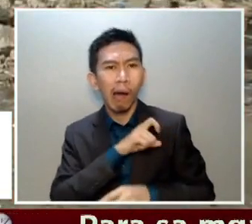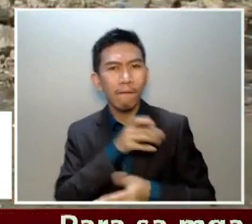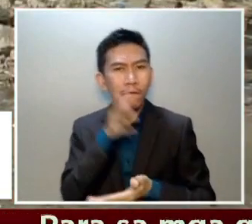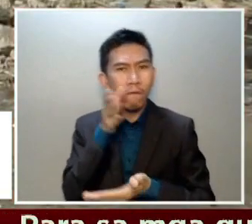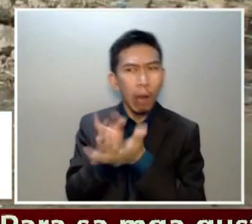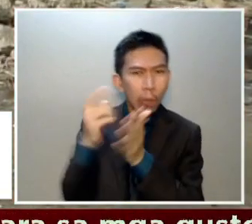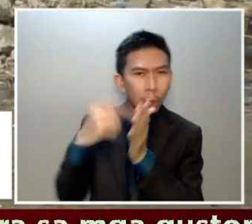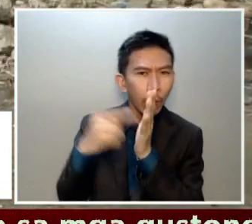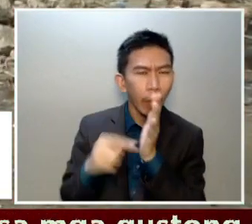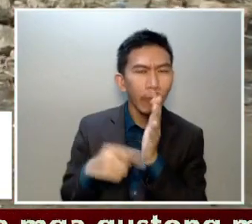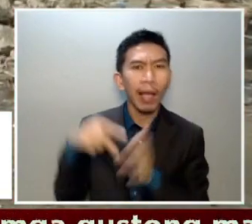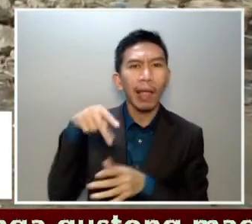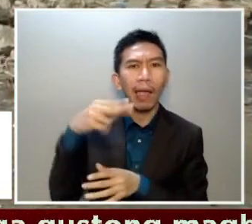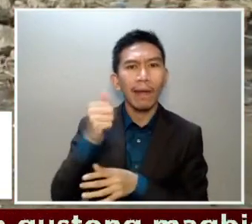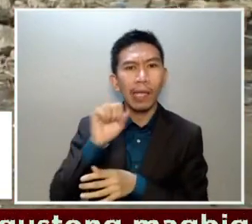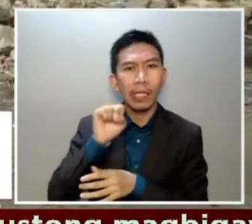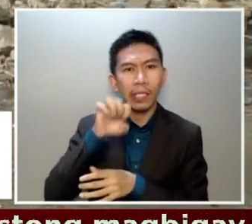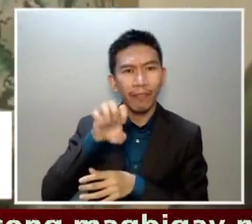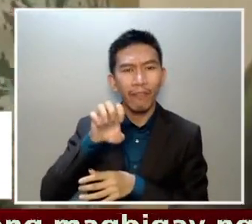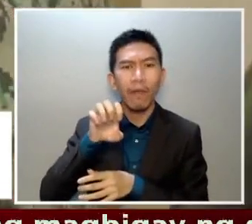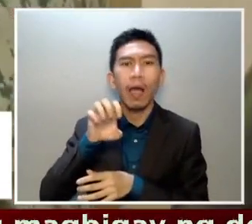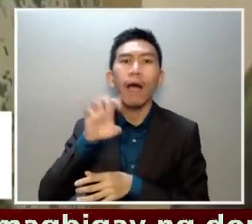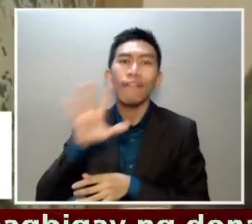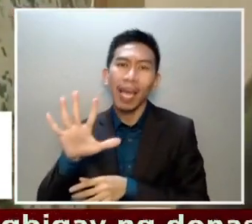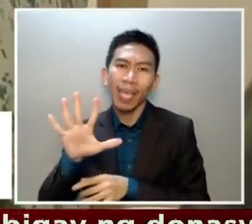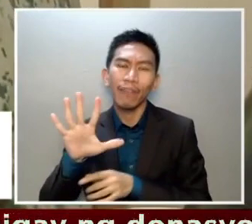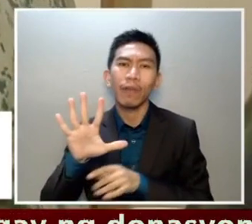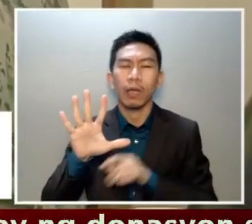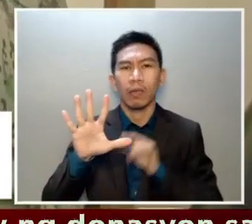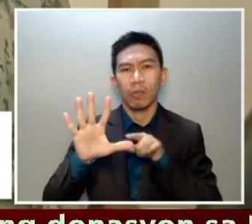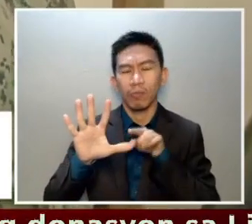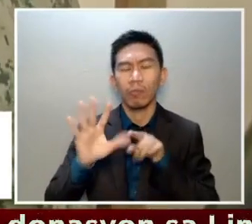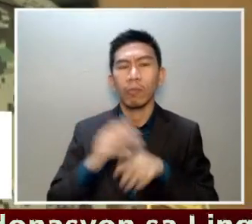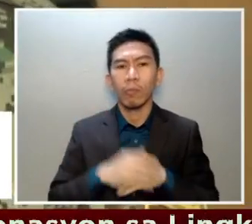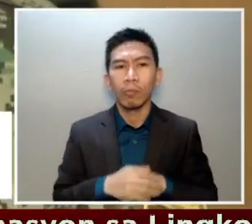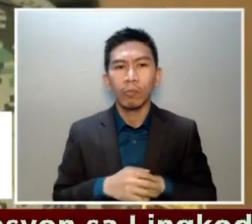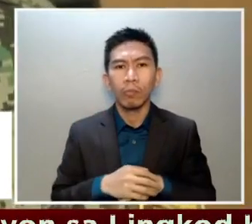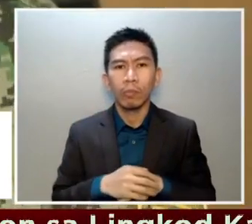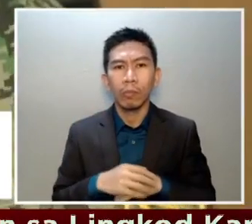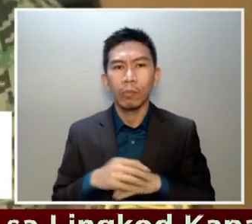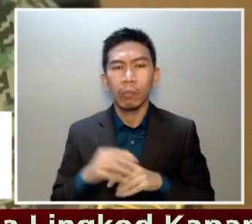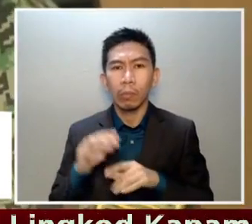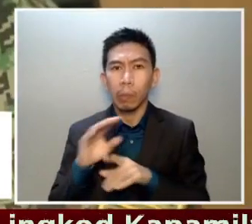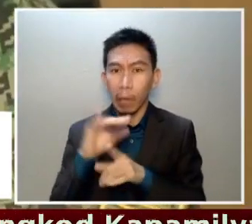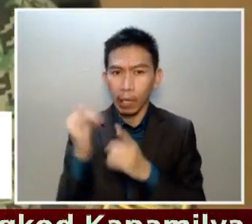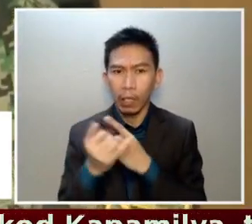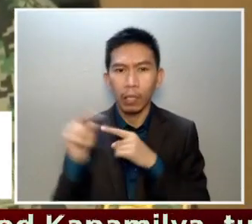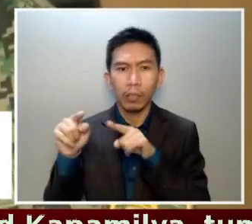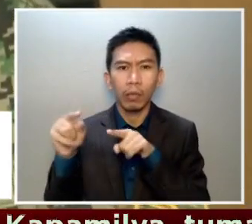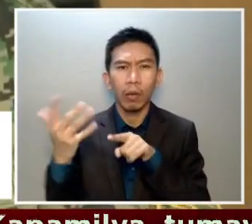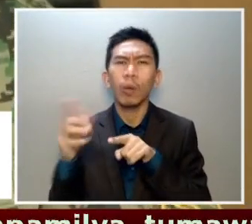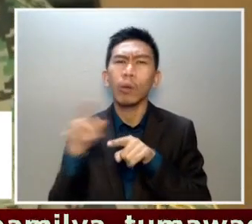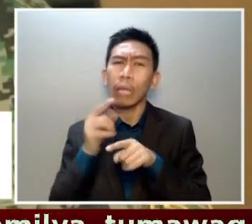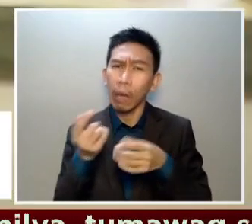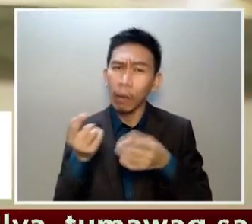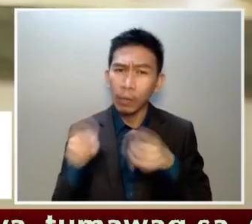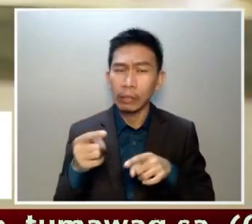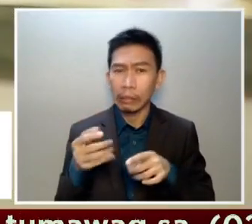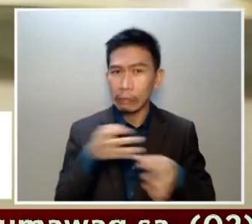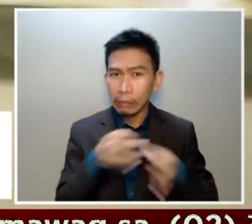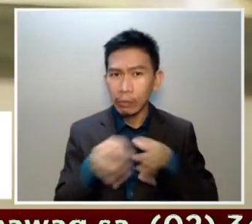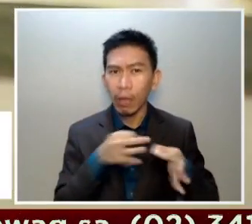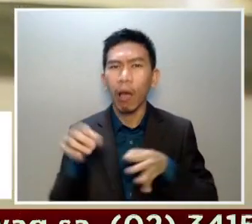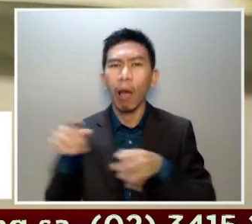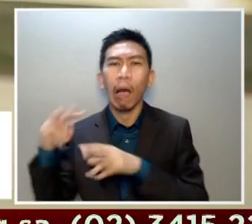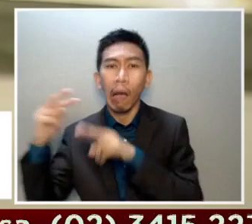5 Assumptionville sa Barangay Lingunan. Sa pahayag ng Valenzuela PNP, nang agaw umano si Armigo ng baril sa pulis na